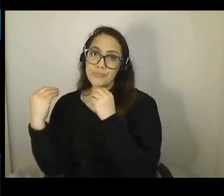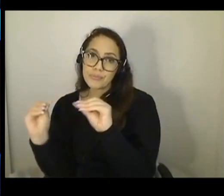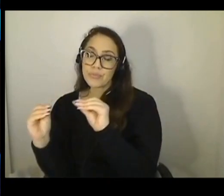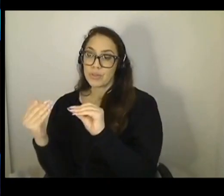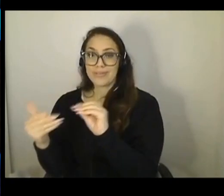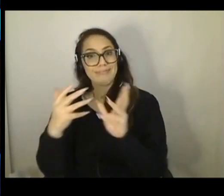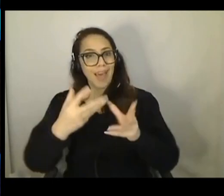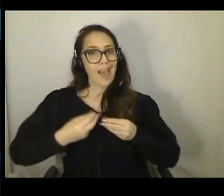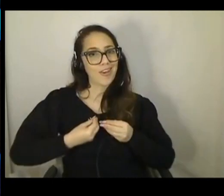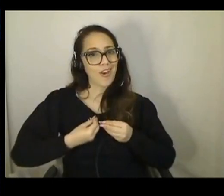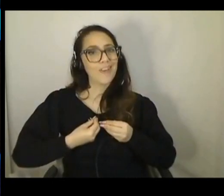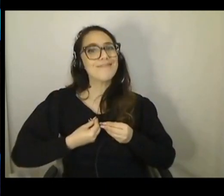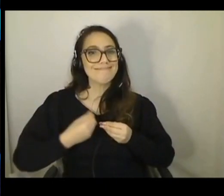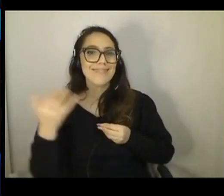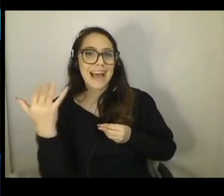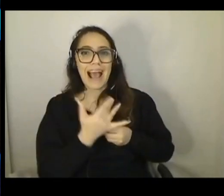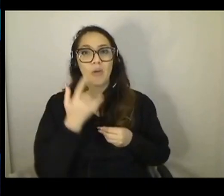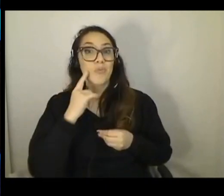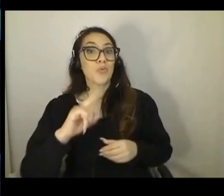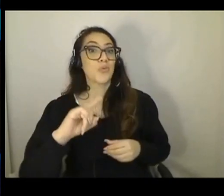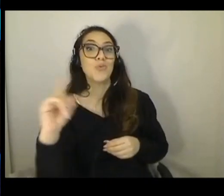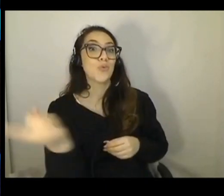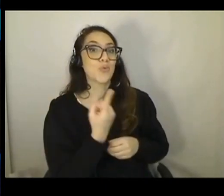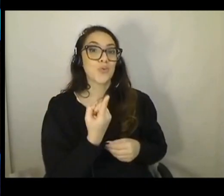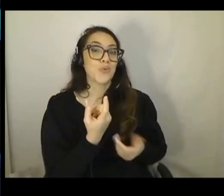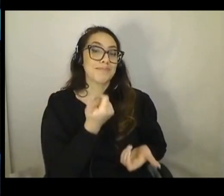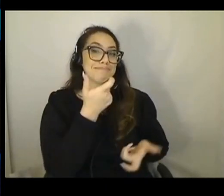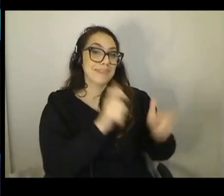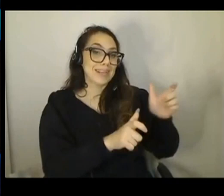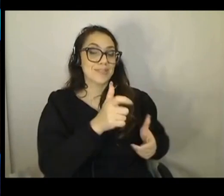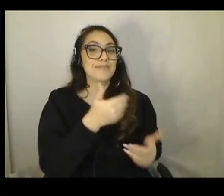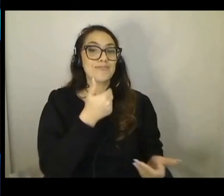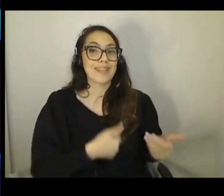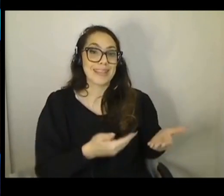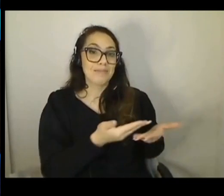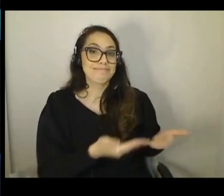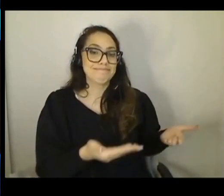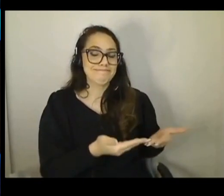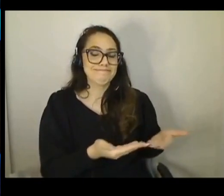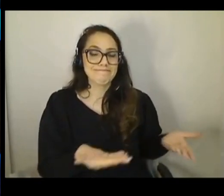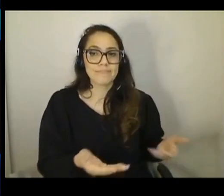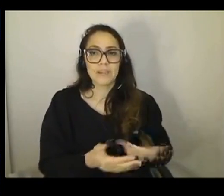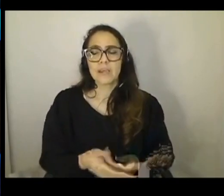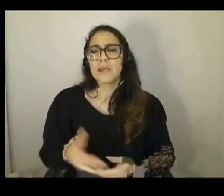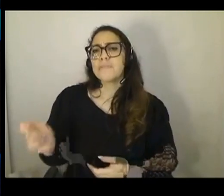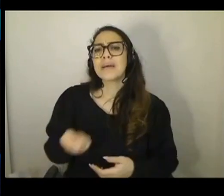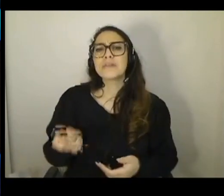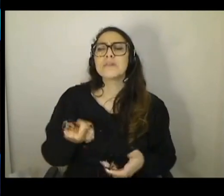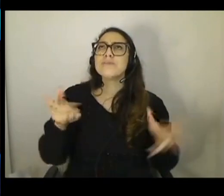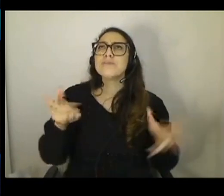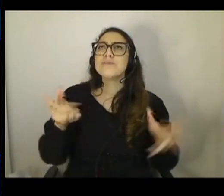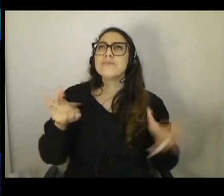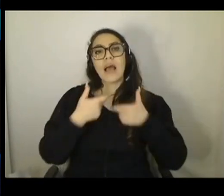accueillants pour tous les personnes handicapées, sachant que quand on fait de l'accessibilité, ça